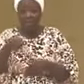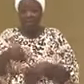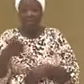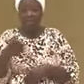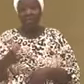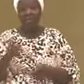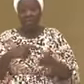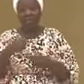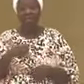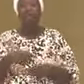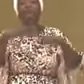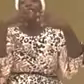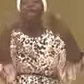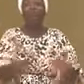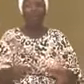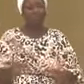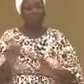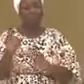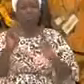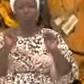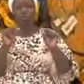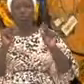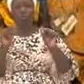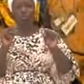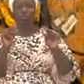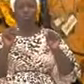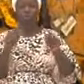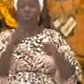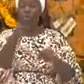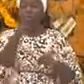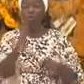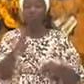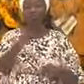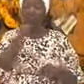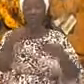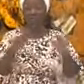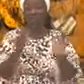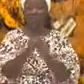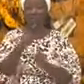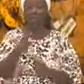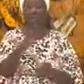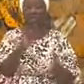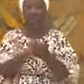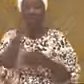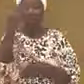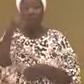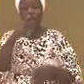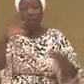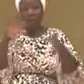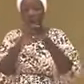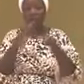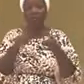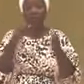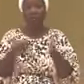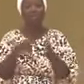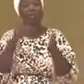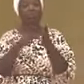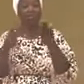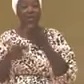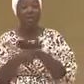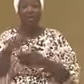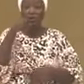fini ah ah c'est pas encore finir sa voiture connectée aujourd'hui à cette croisade